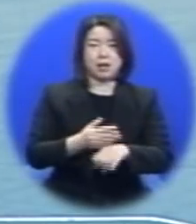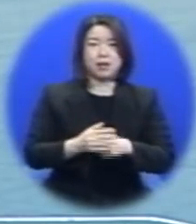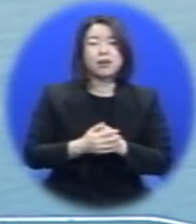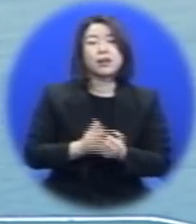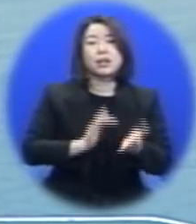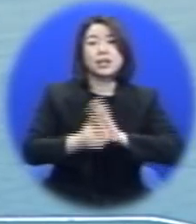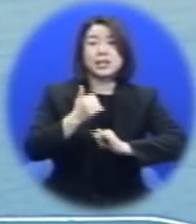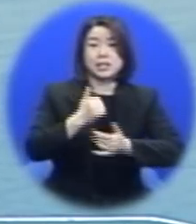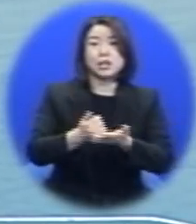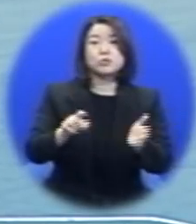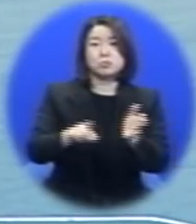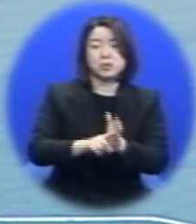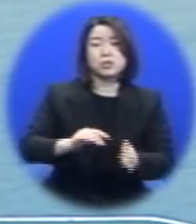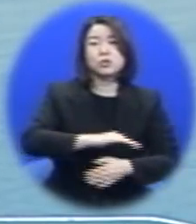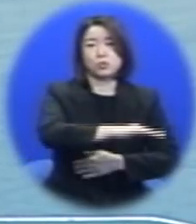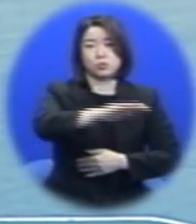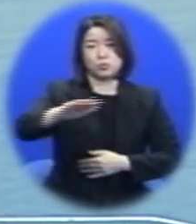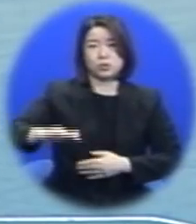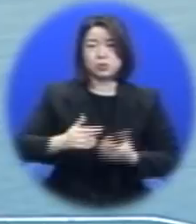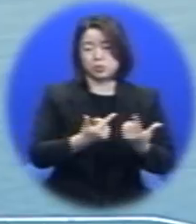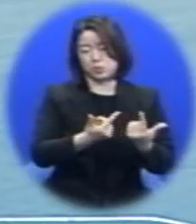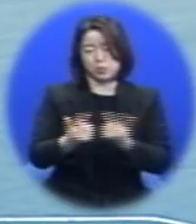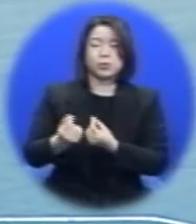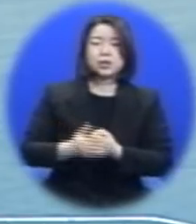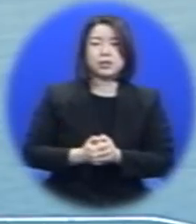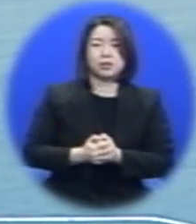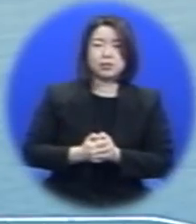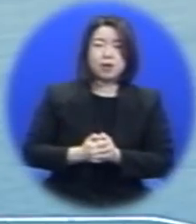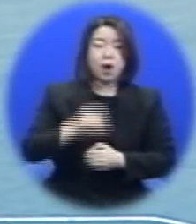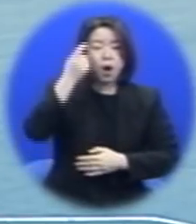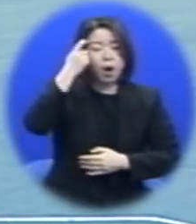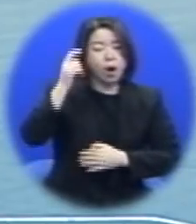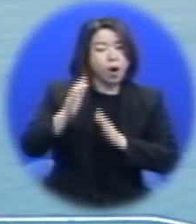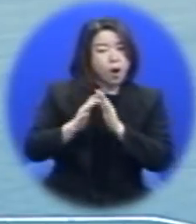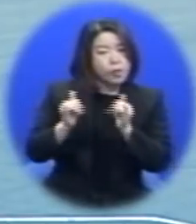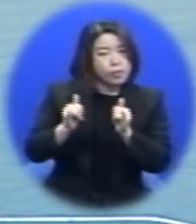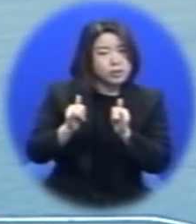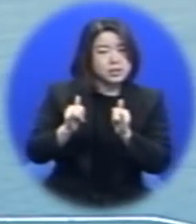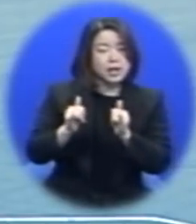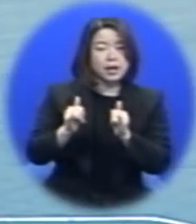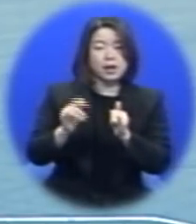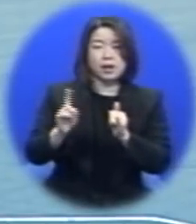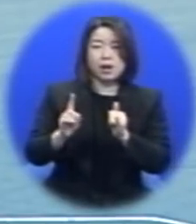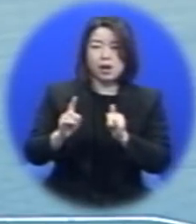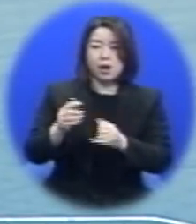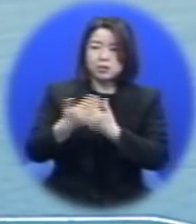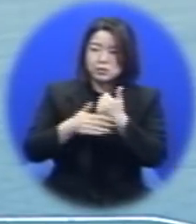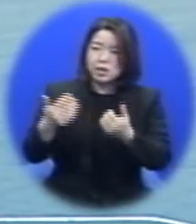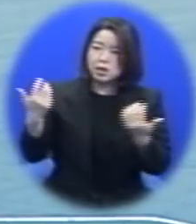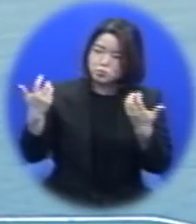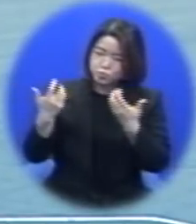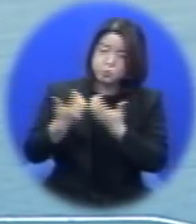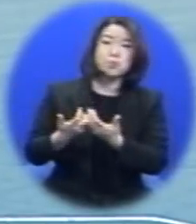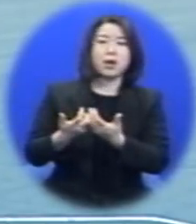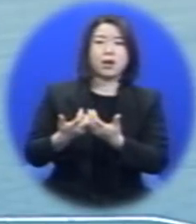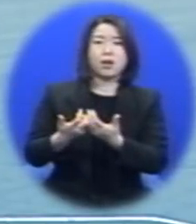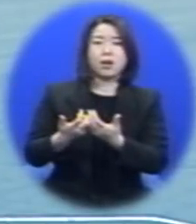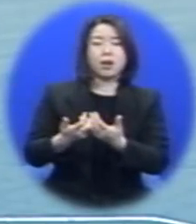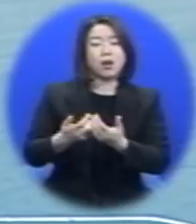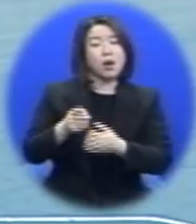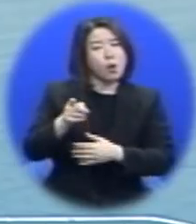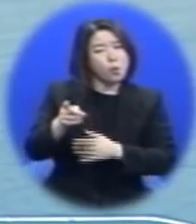예수를 믿는 우리도 똑같습니다. 왜 어떤 사람에게는 저렇게 은혜가 충만하지요? 왜